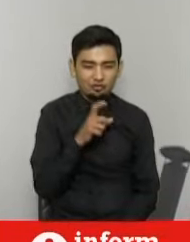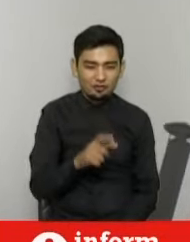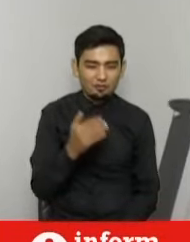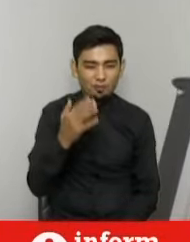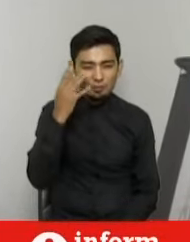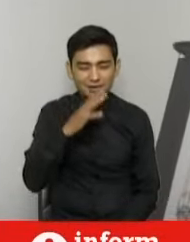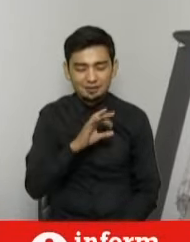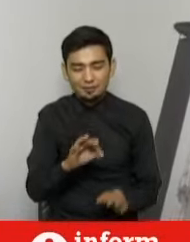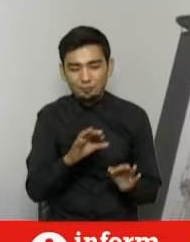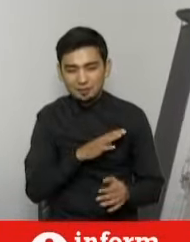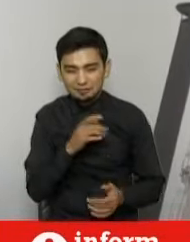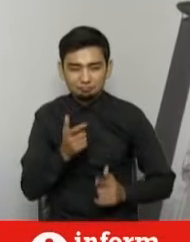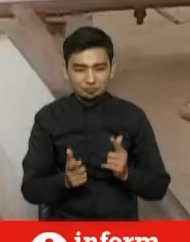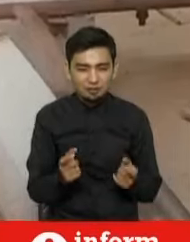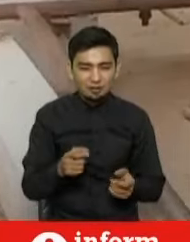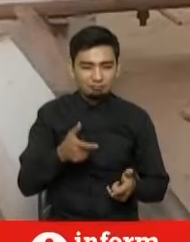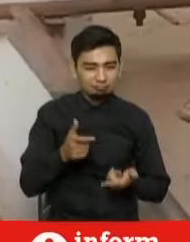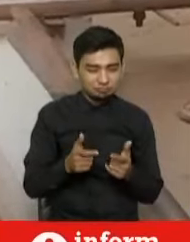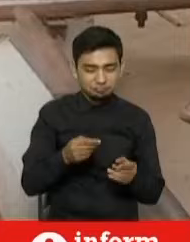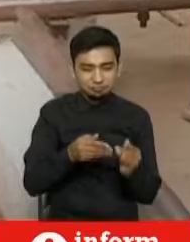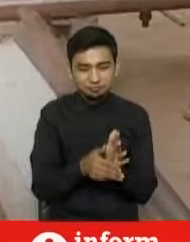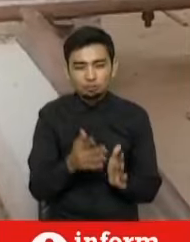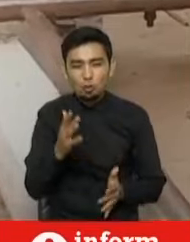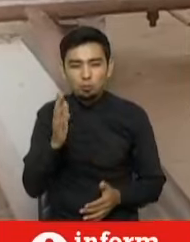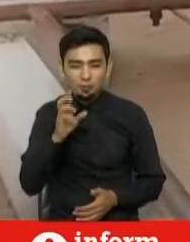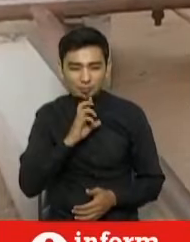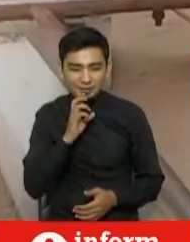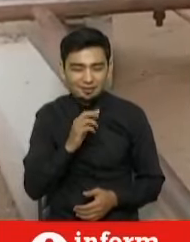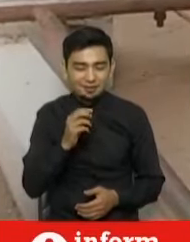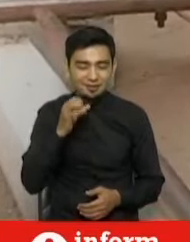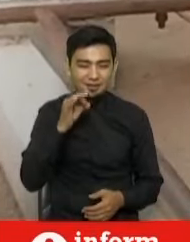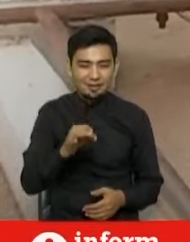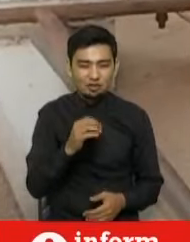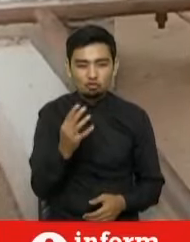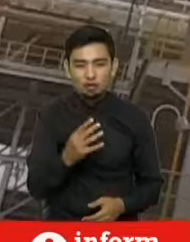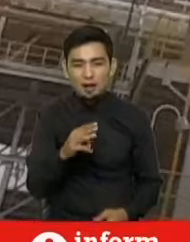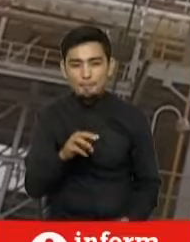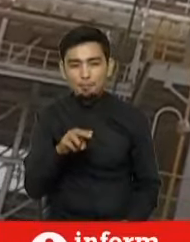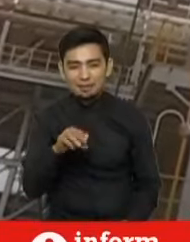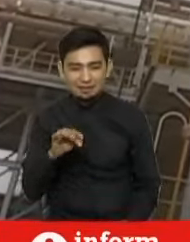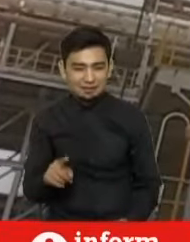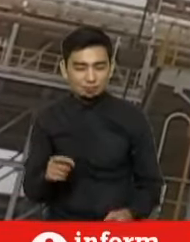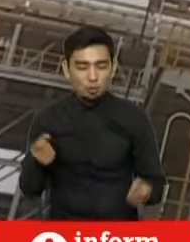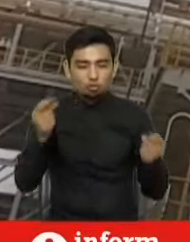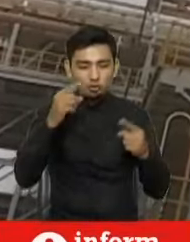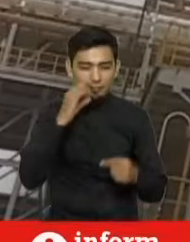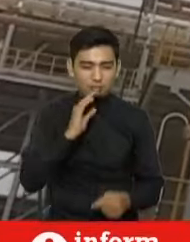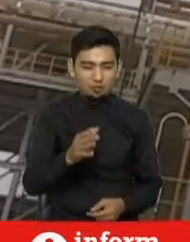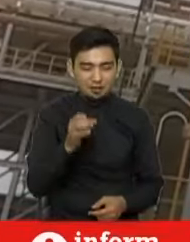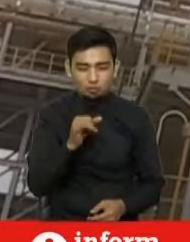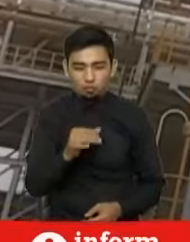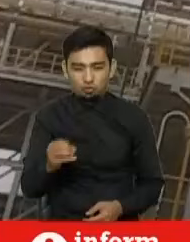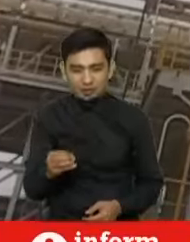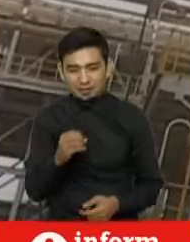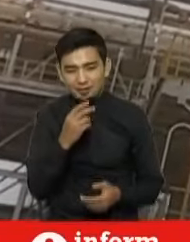станут известны реальные объемы потребления, вероятно, что и строительство 4-го НПЗ, как и модернизация действующих, уже может